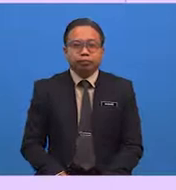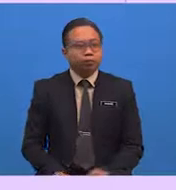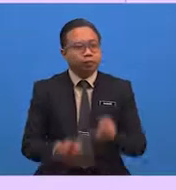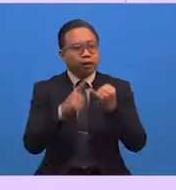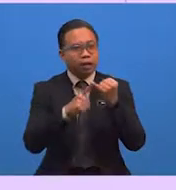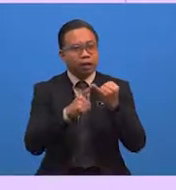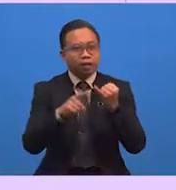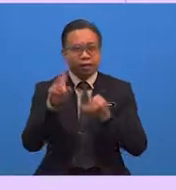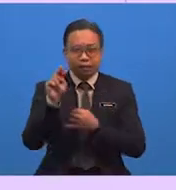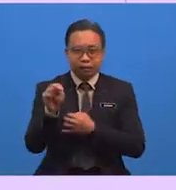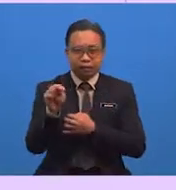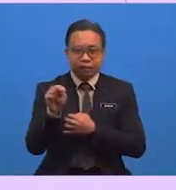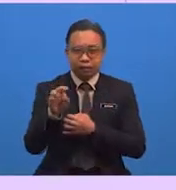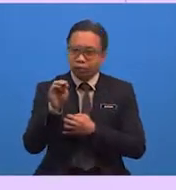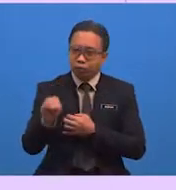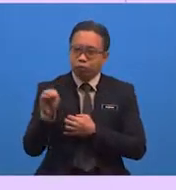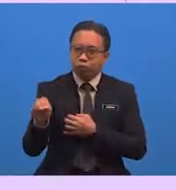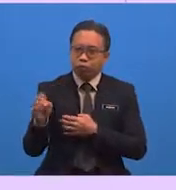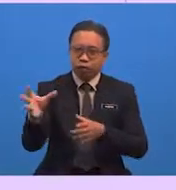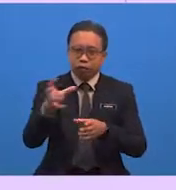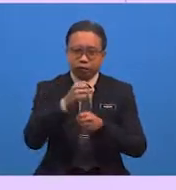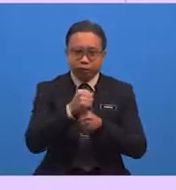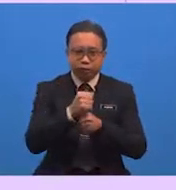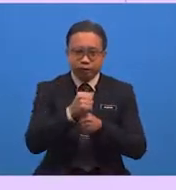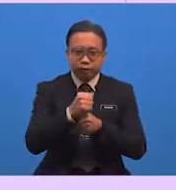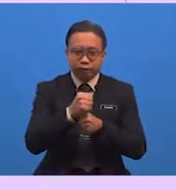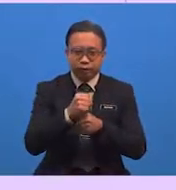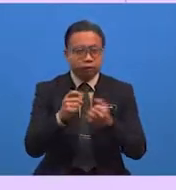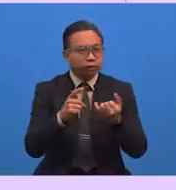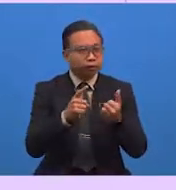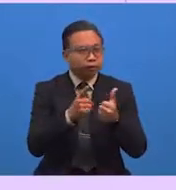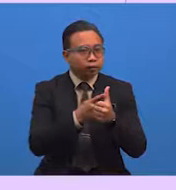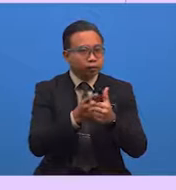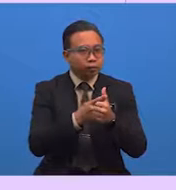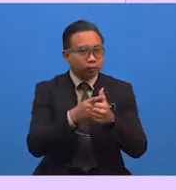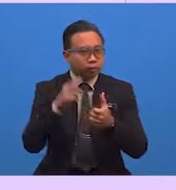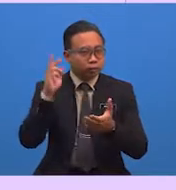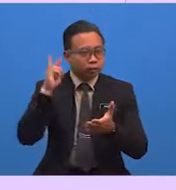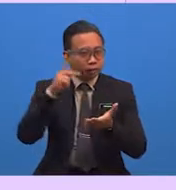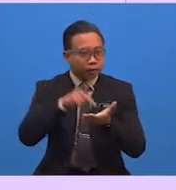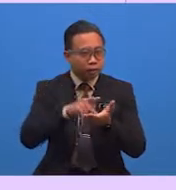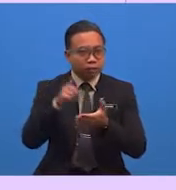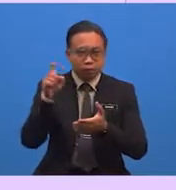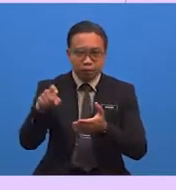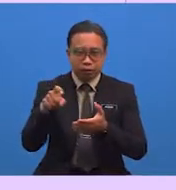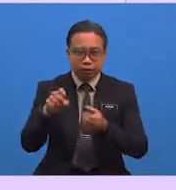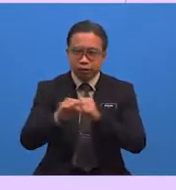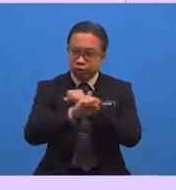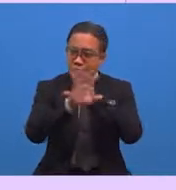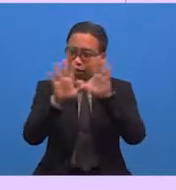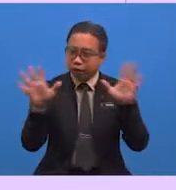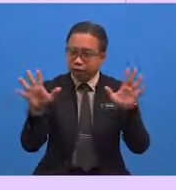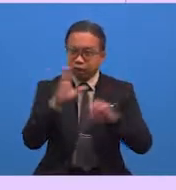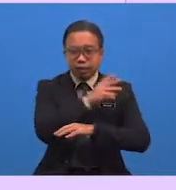akhir pembelajaran ini, murid-murid dapat pertama, mengenal pasti,